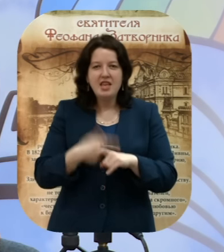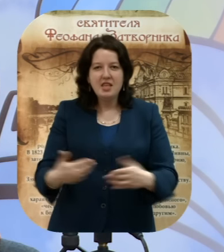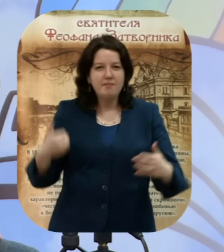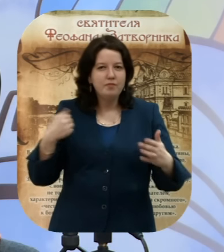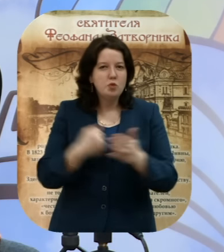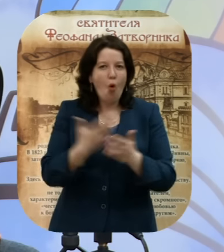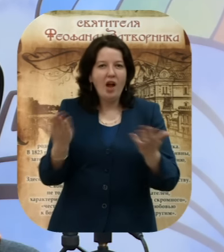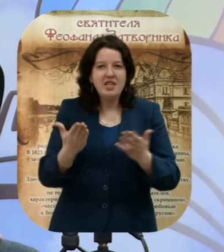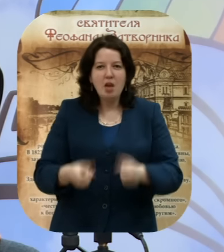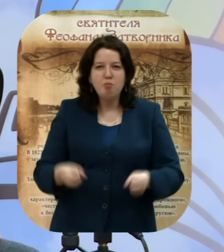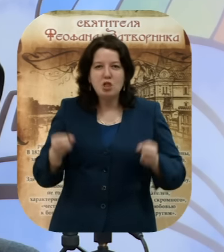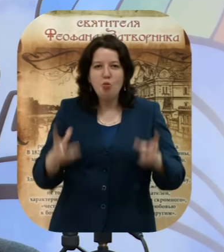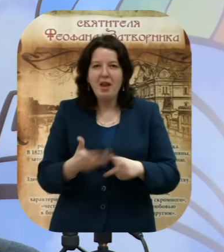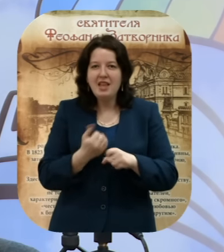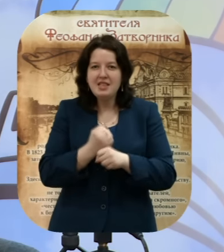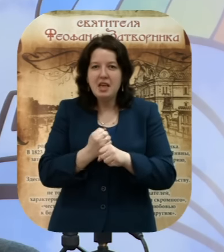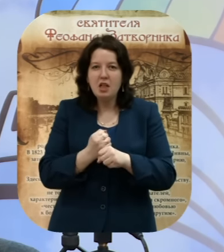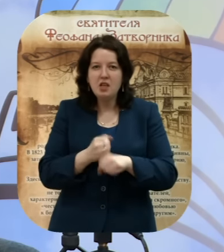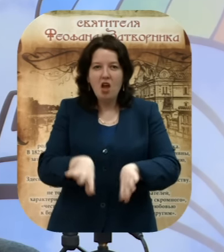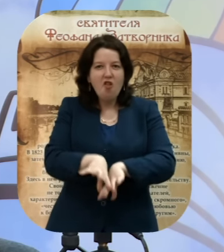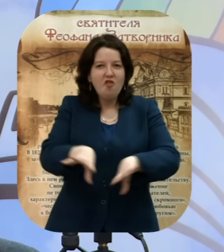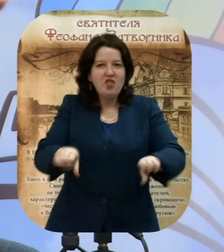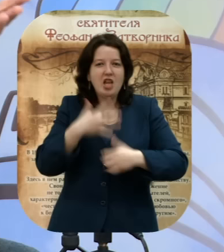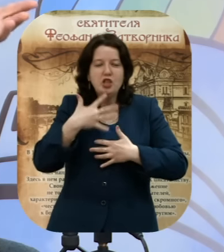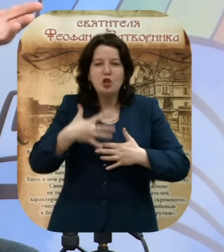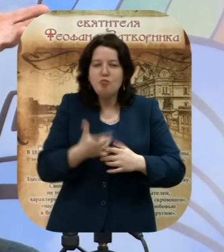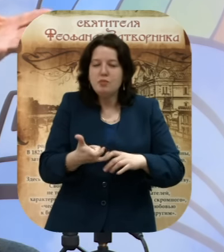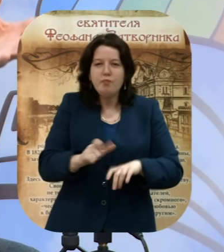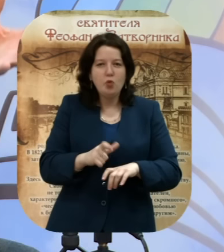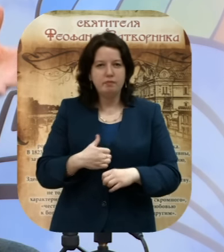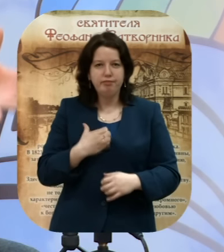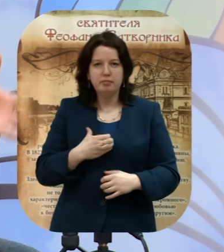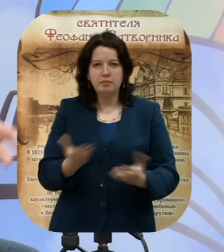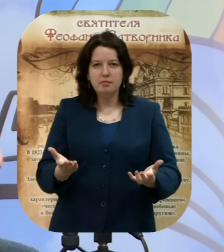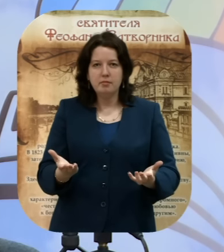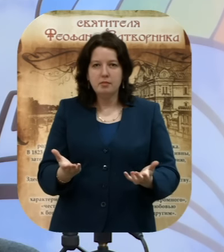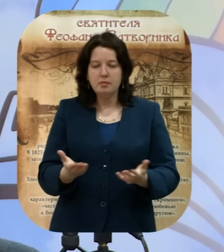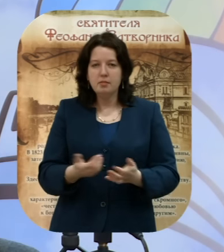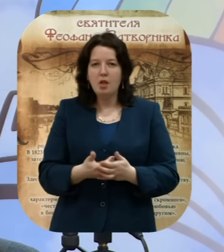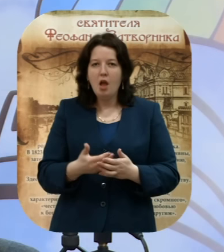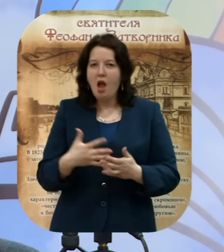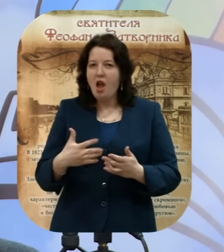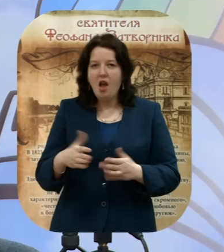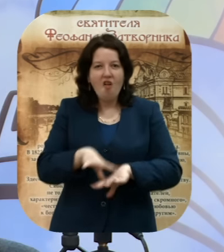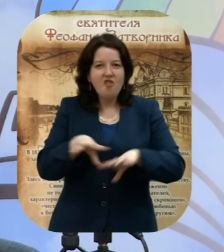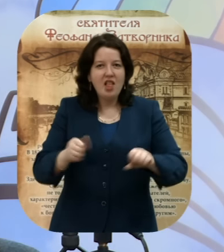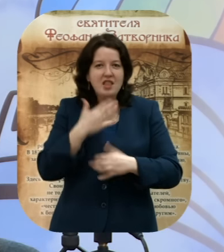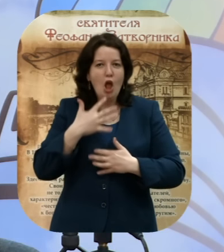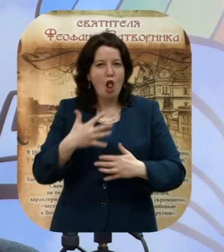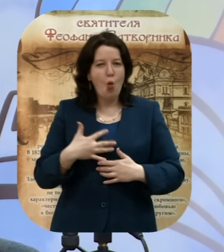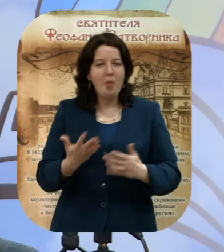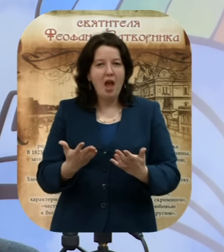каких преступлений? Властолюбие – жуткая вещь. Властолюбие же